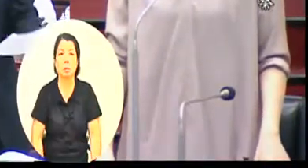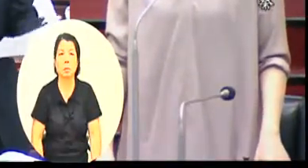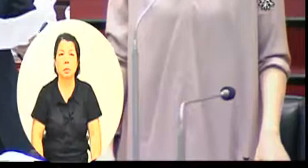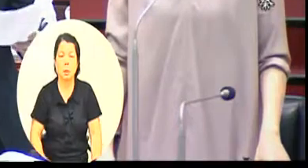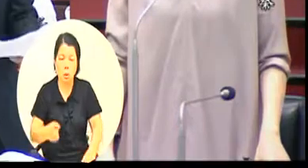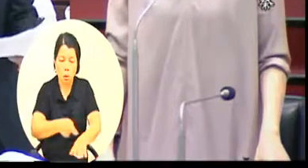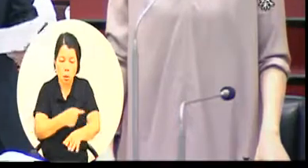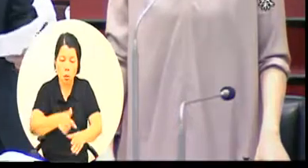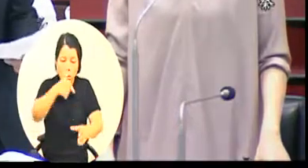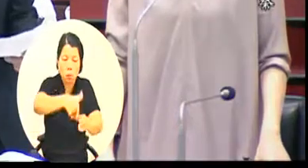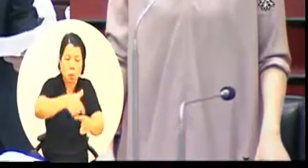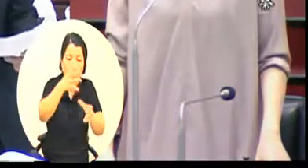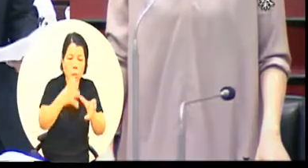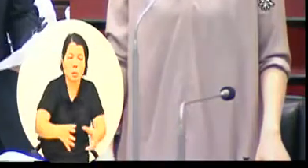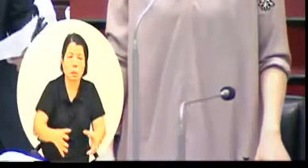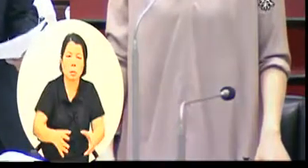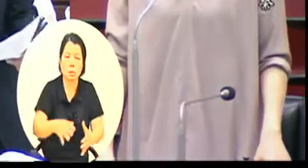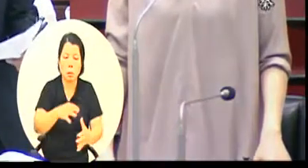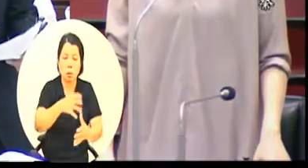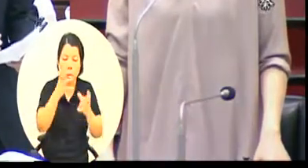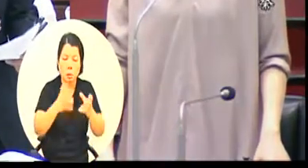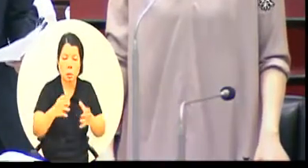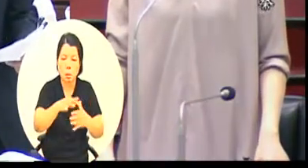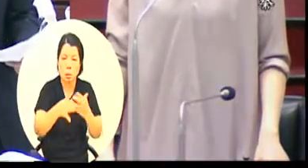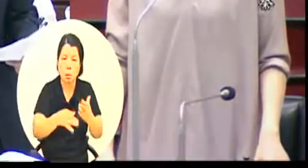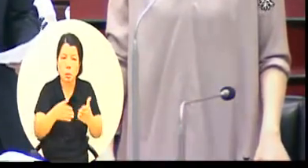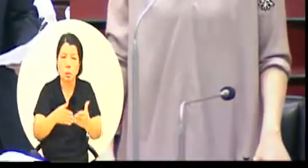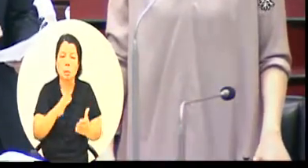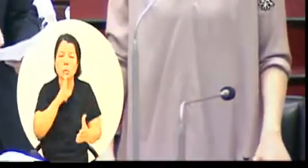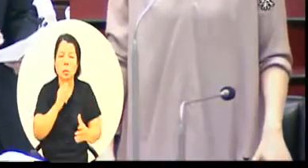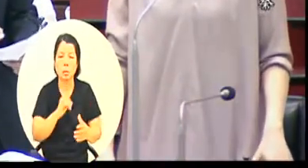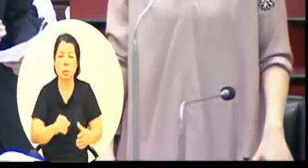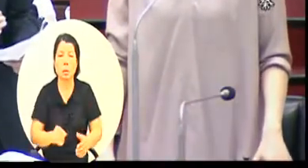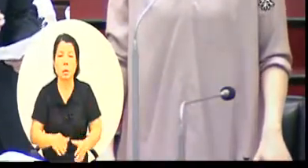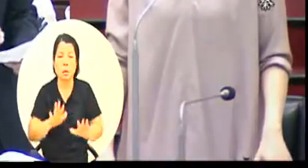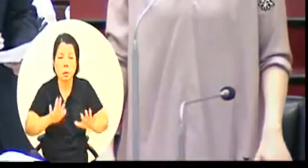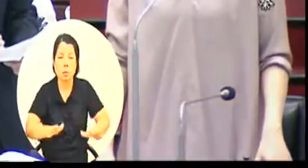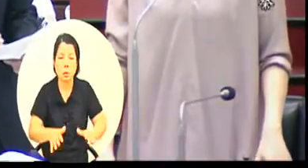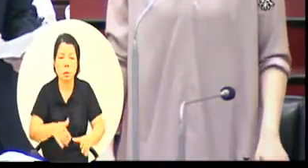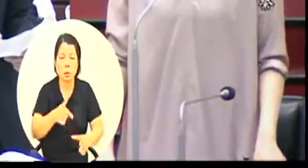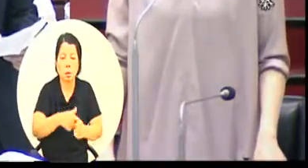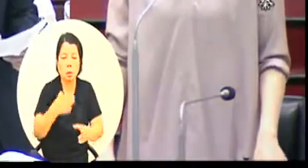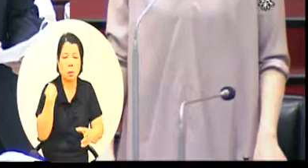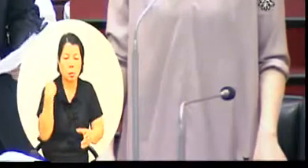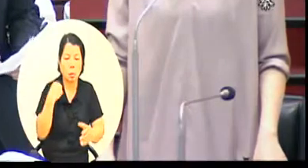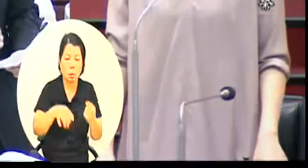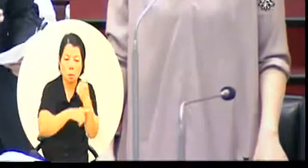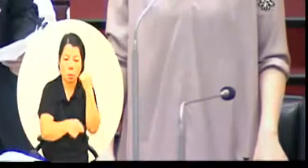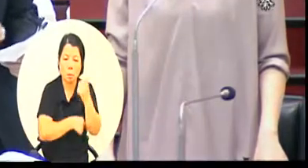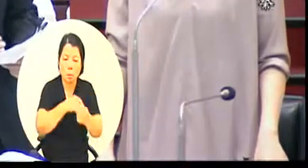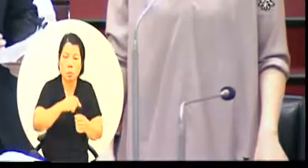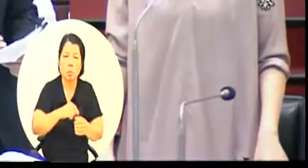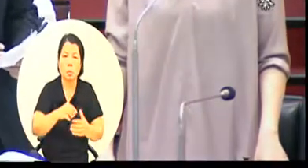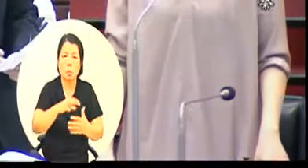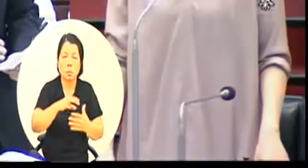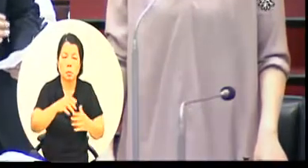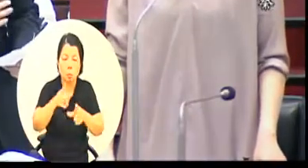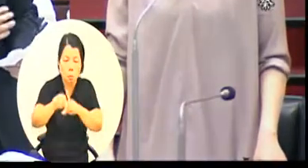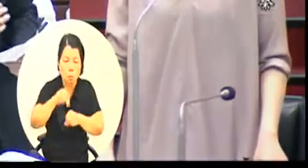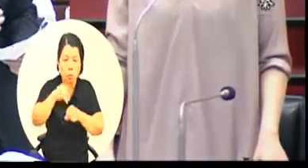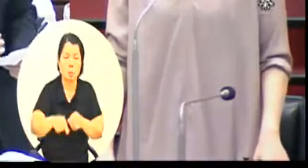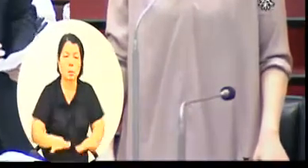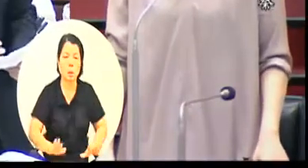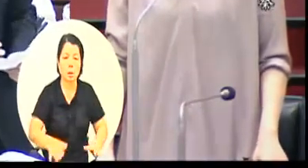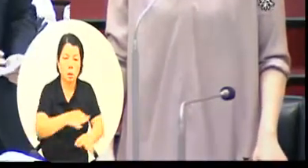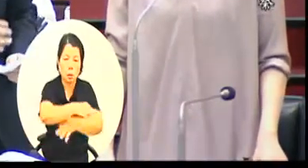个在加油站设置上面它的区位，它是不是除了现在既有的规定之外，是不是请经济部那边